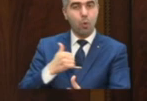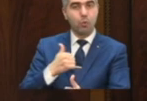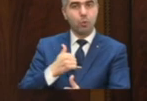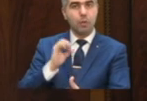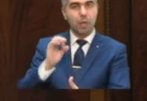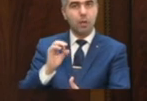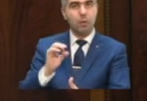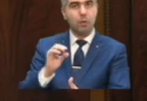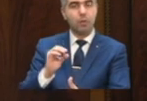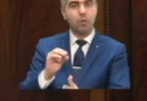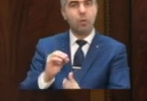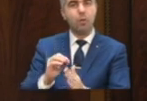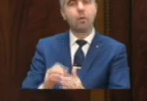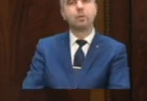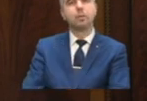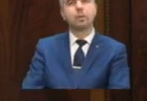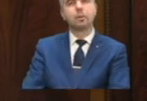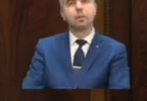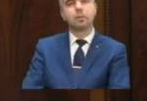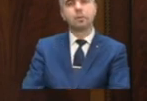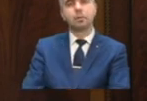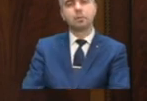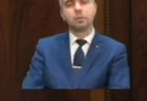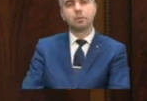بيدونفيل أو البرنامج ديال